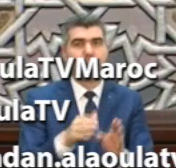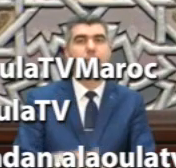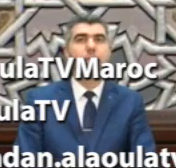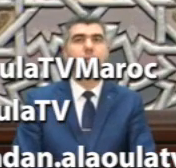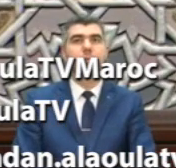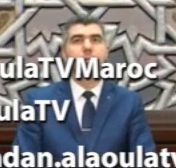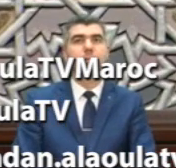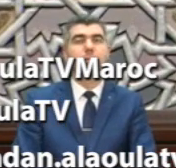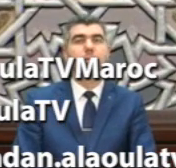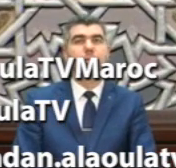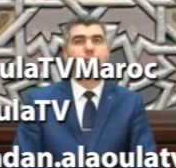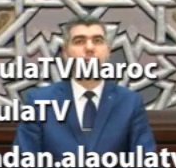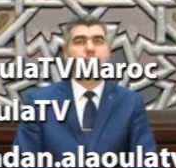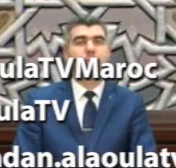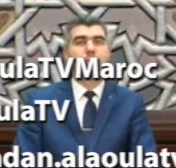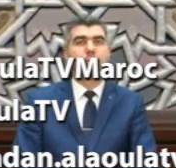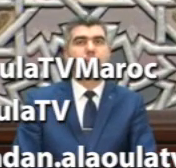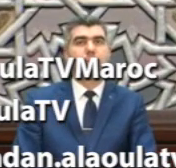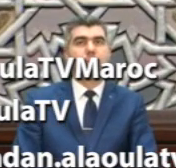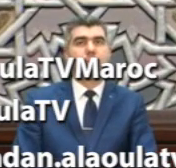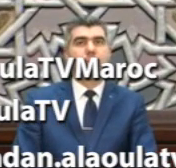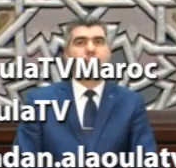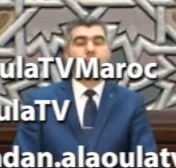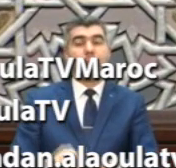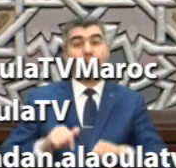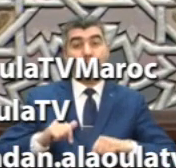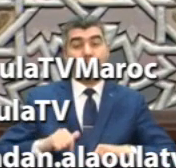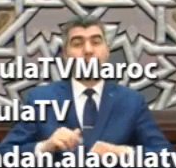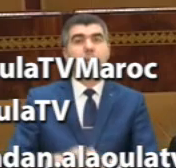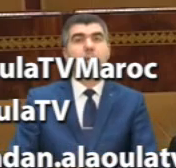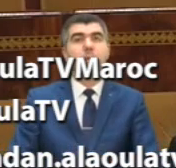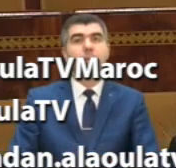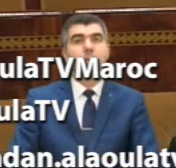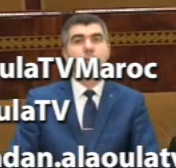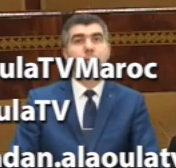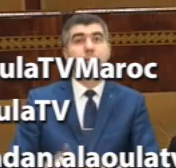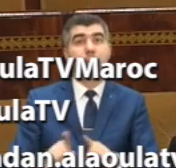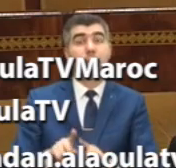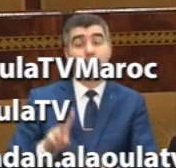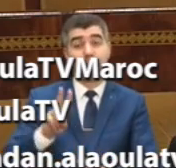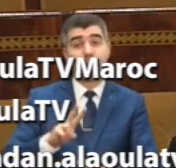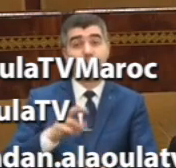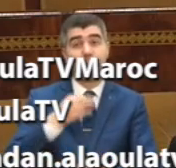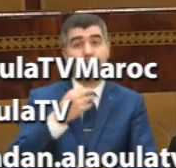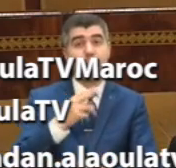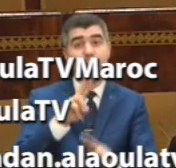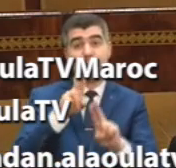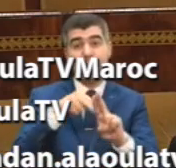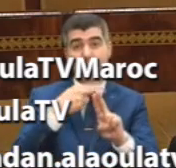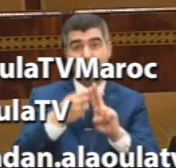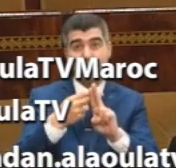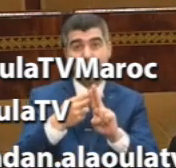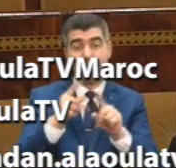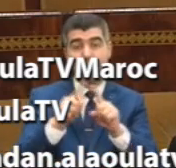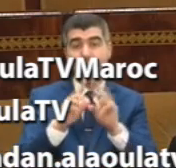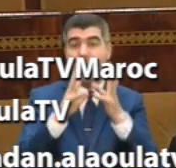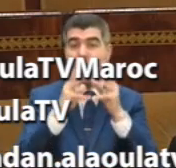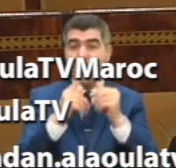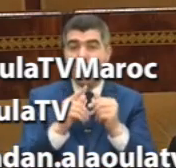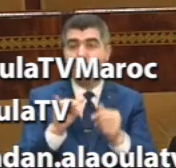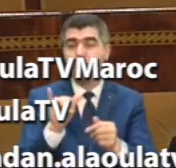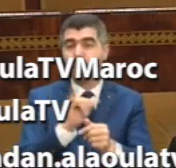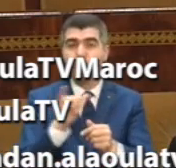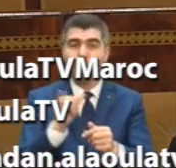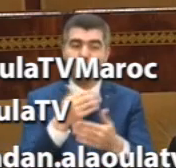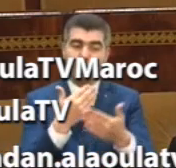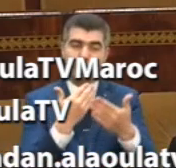تعقيب السيد النائب. السيد الوزير المحترم، في الواقع كنا كنتظروا منكم تجاوبونا من خلال مؤشرات